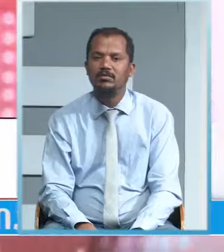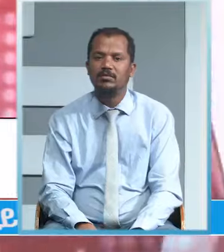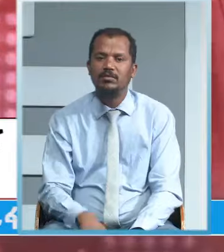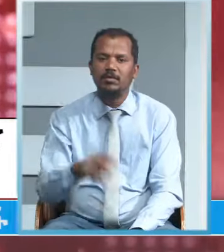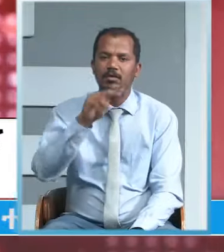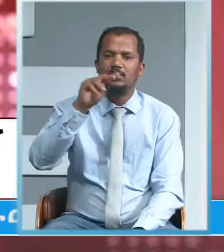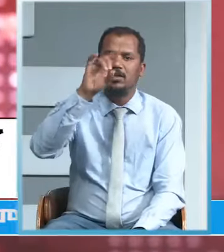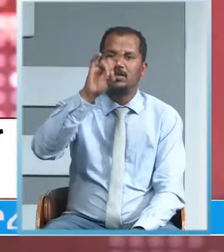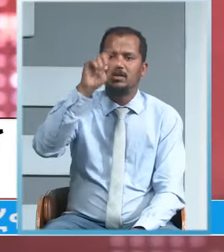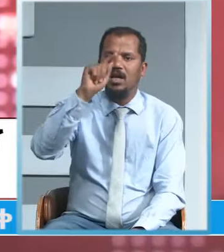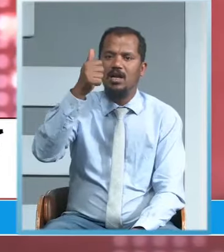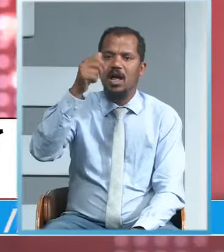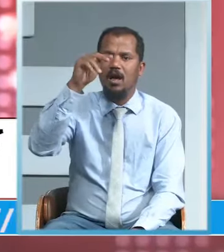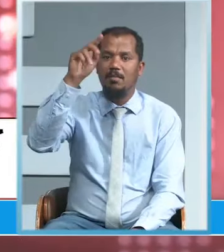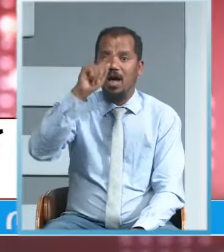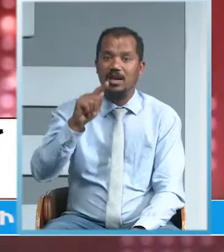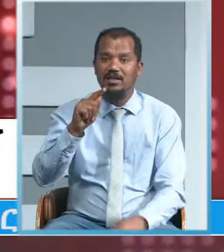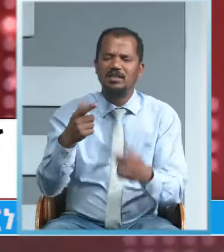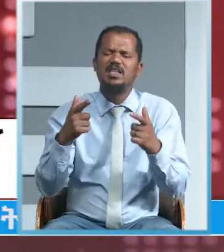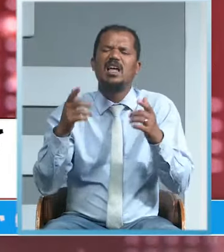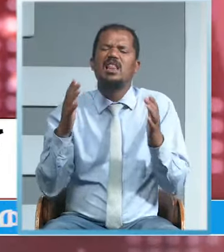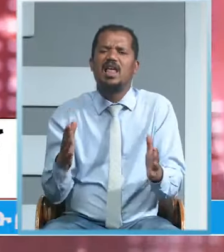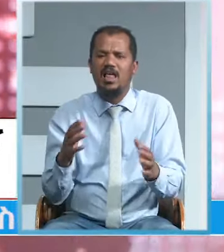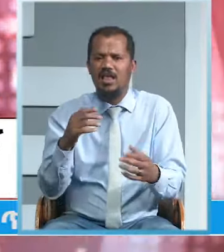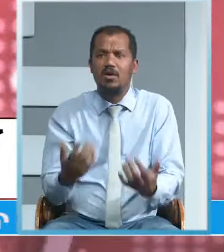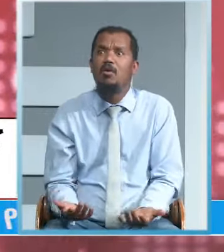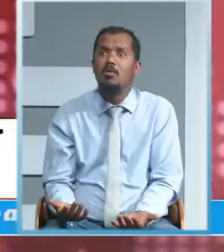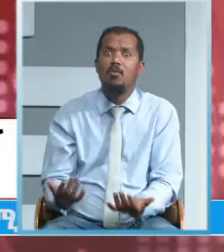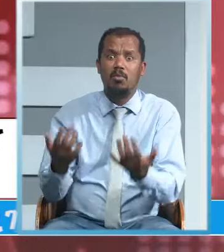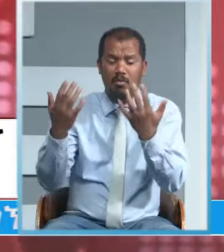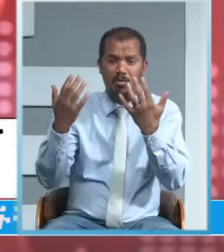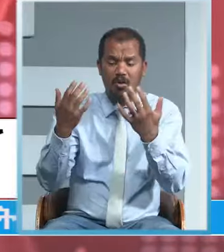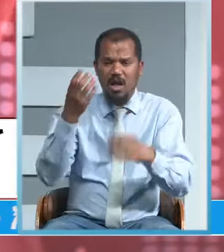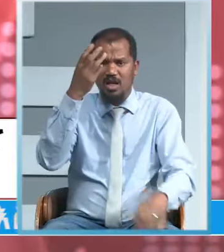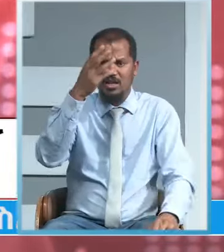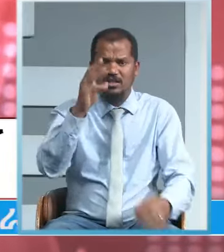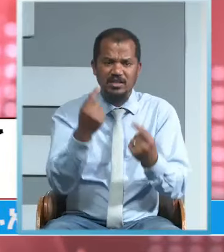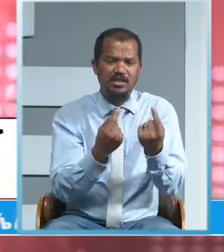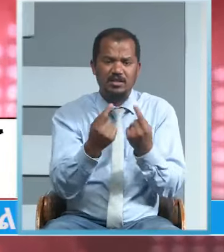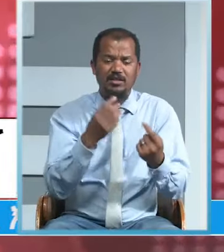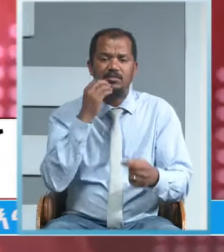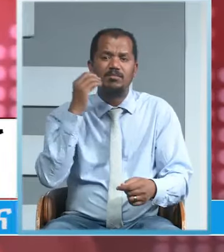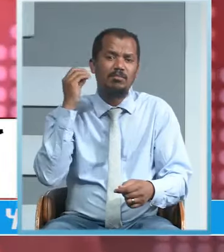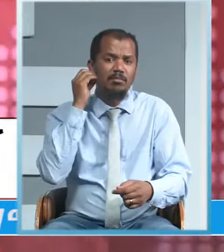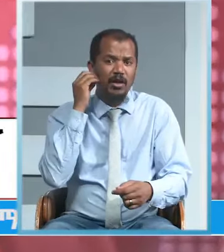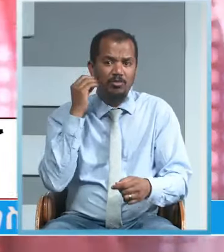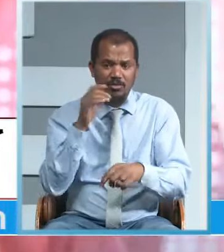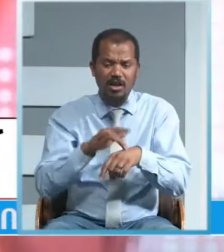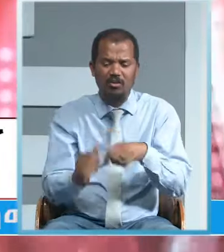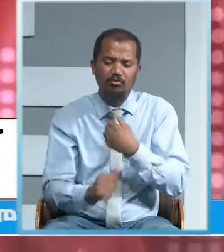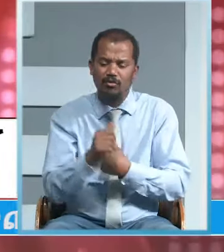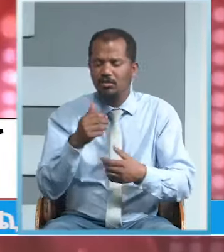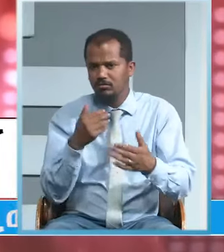በሚዛን አማን ከተማ በተከሰተ ድንገተኛ የእሳት ቃጠሎ 16 የንግድና መኖሪያ ቤቶች ላይ ጉዳት